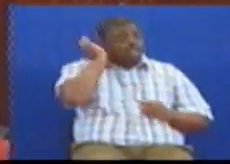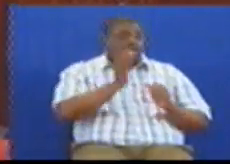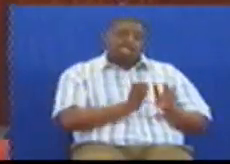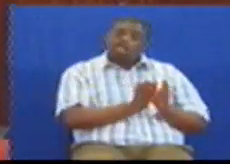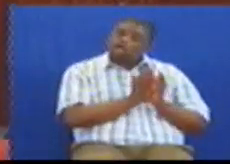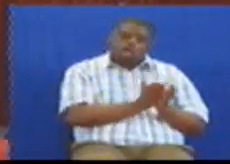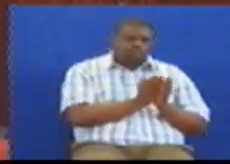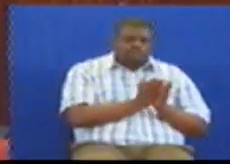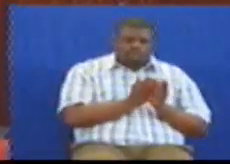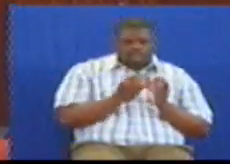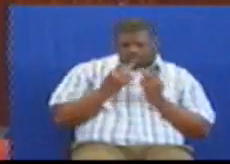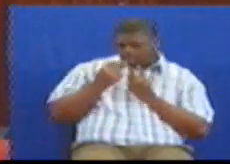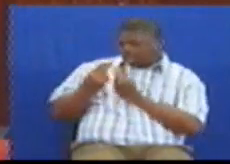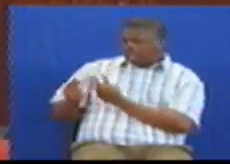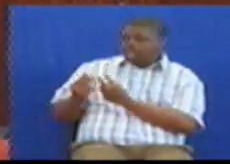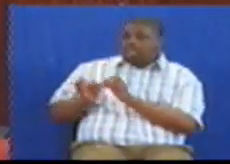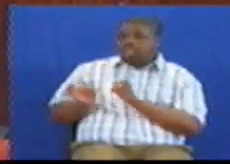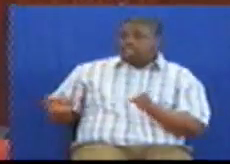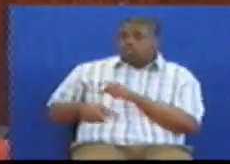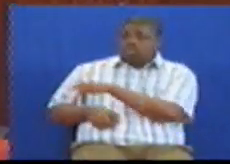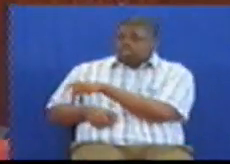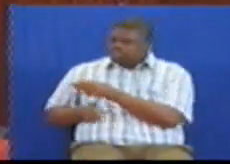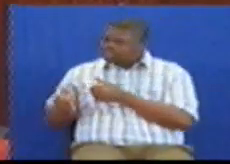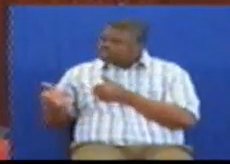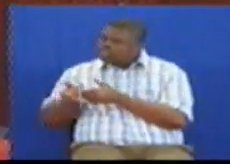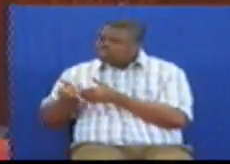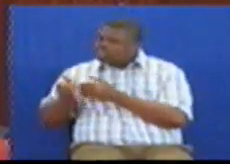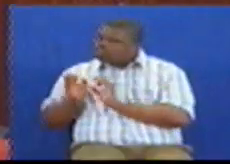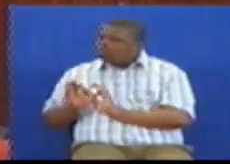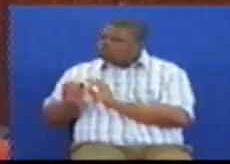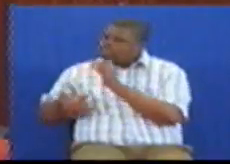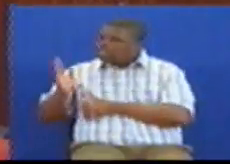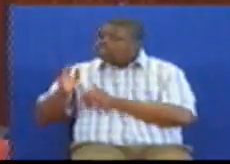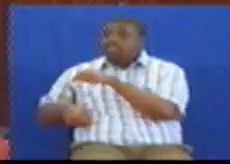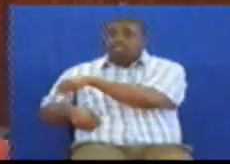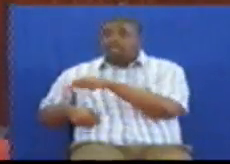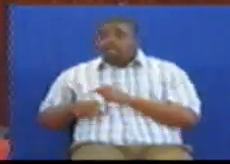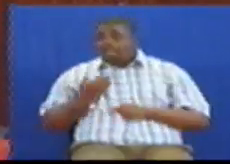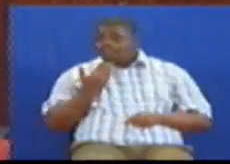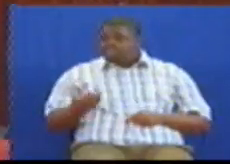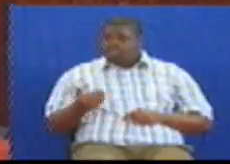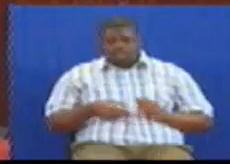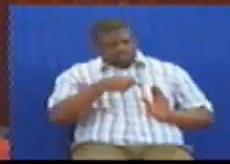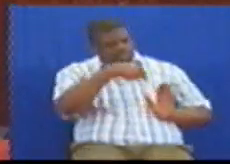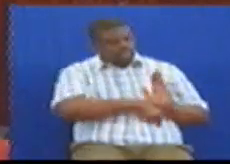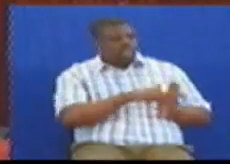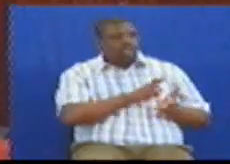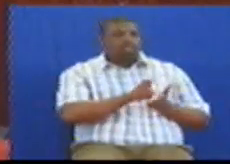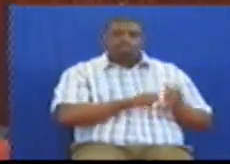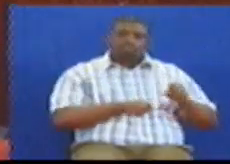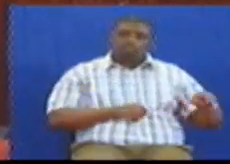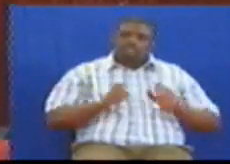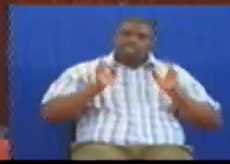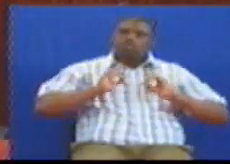iweze kuangalia kitengo hiki kwa jicho la karibu. Unakuta wakati mwingine ni afadhali ilivyokuwa chini ya almashauri,